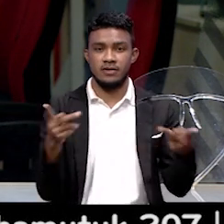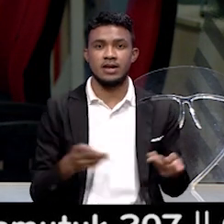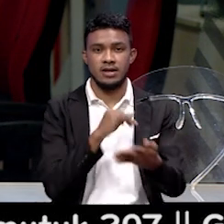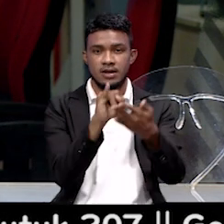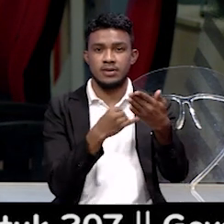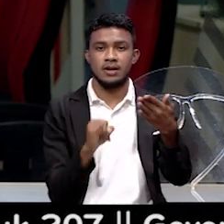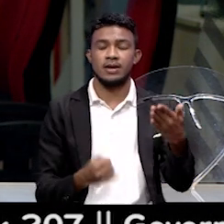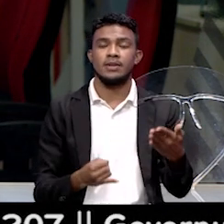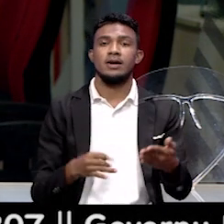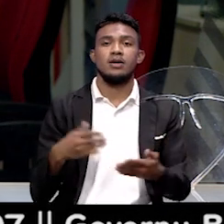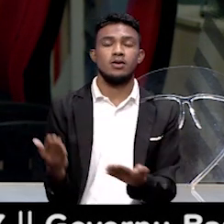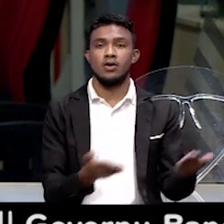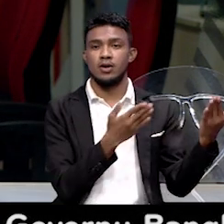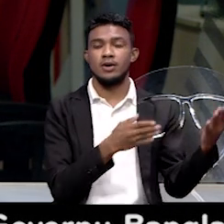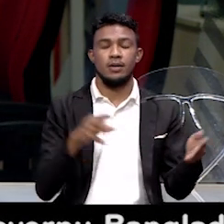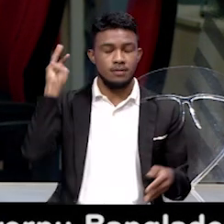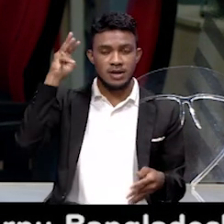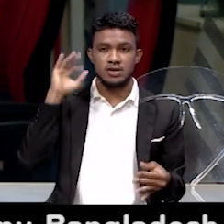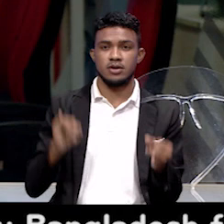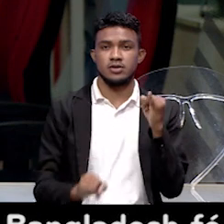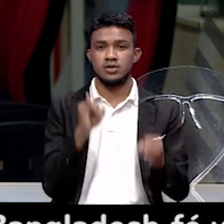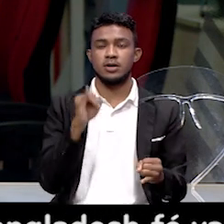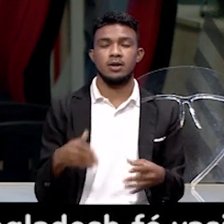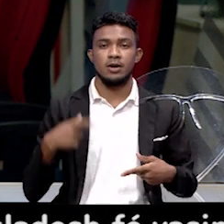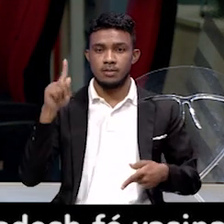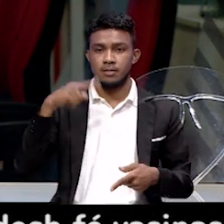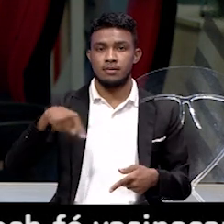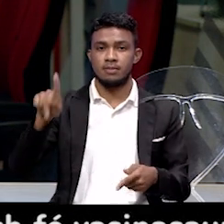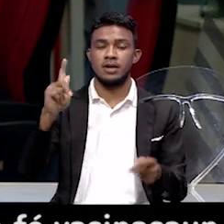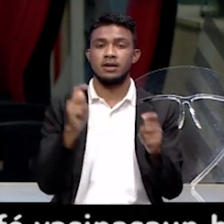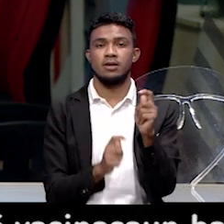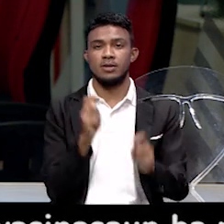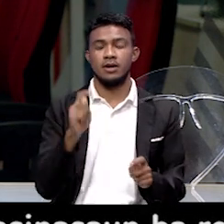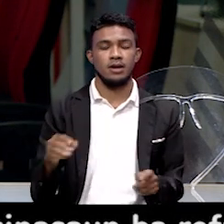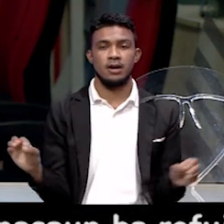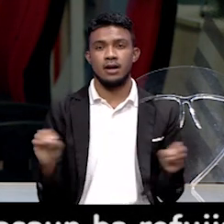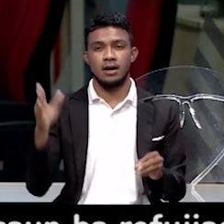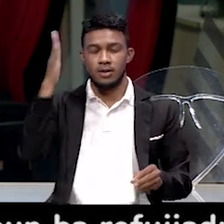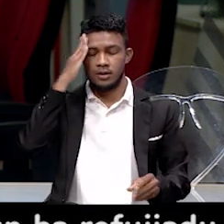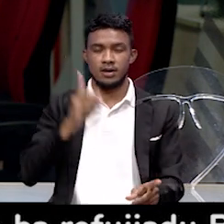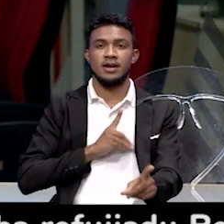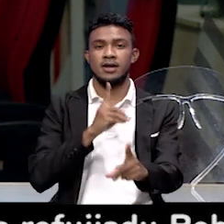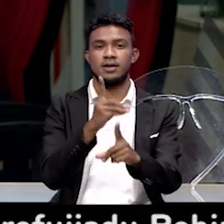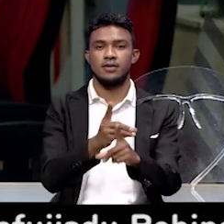Justiça ba tribunal banhira la tal consideração ba sirania direito.